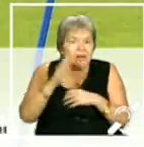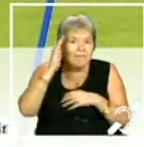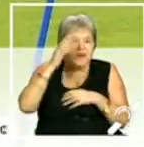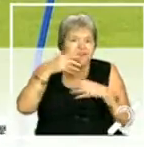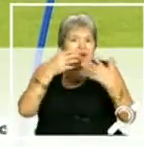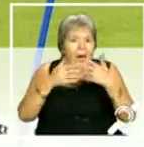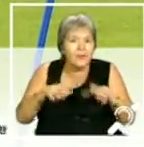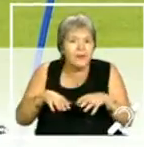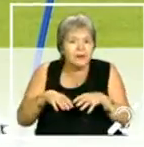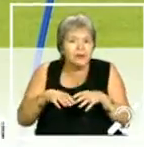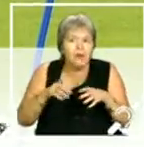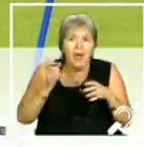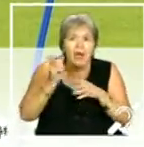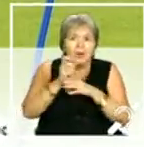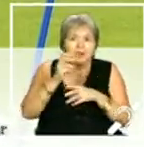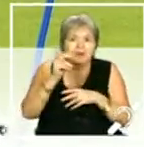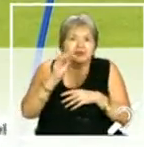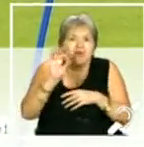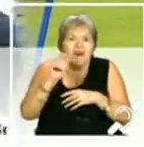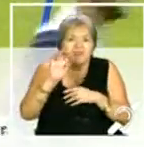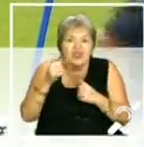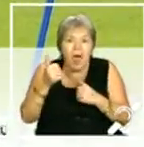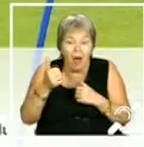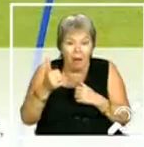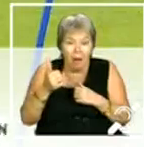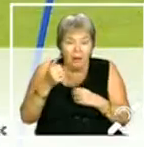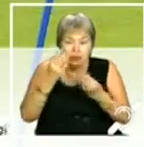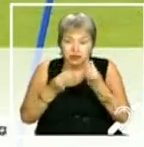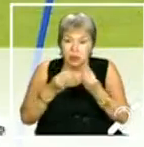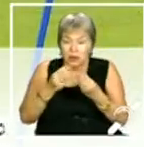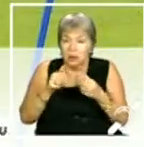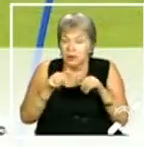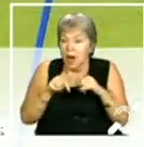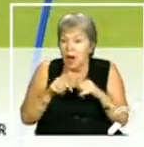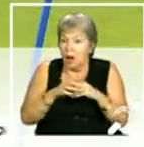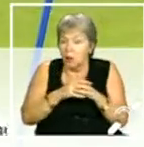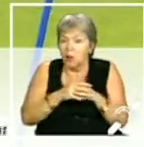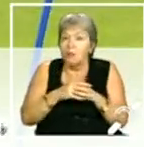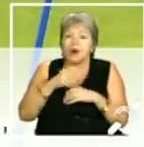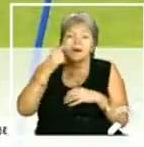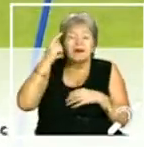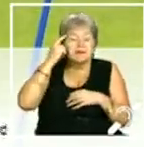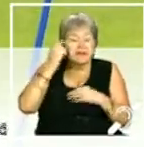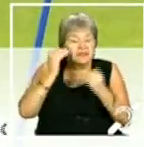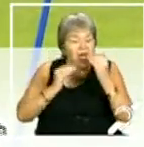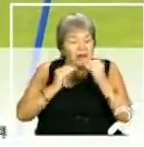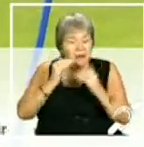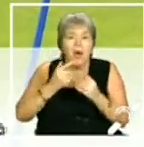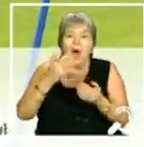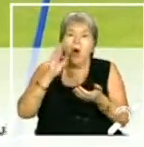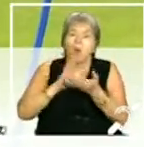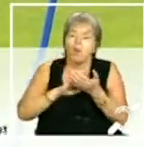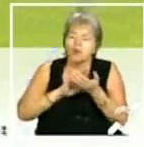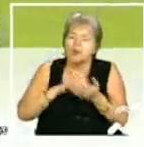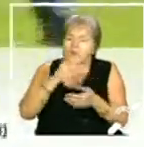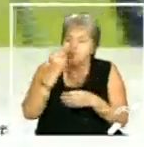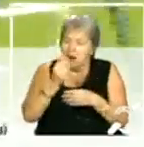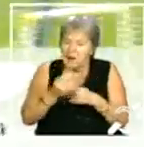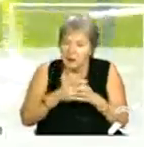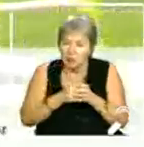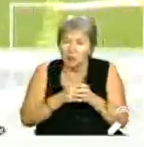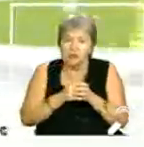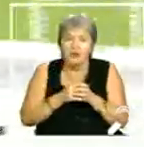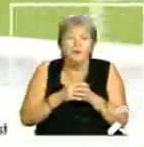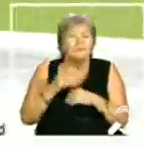pierdut-o contra Slovaciei. Jucătorii însă par extrem de echilibrați și de foarte bine motivați, așa ca niște amănunte